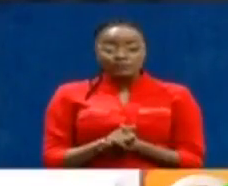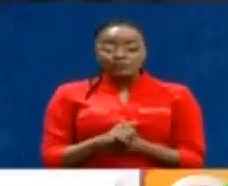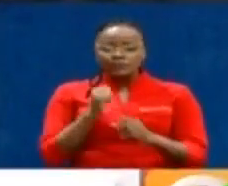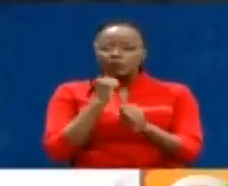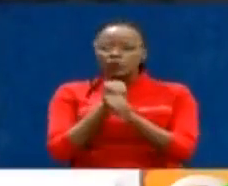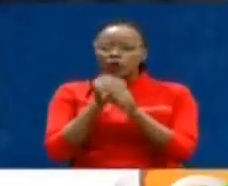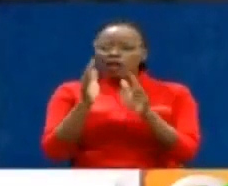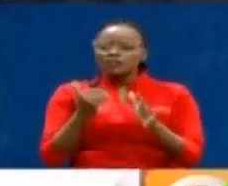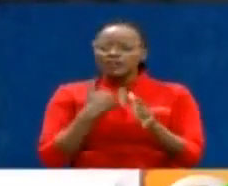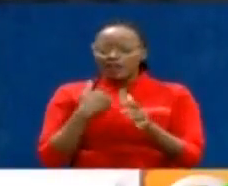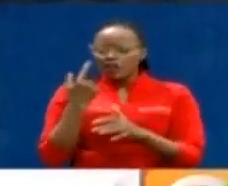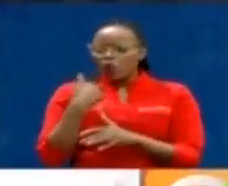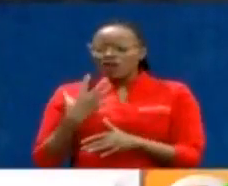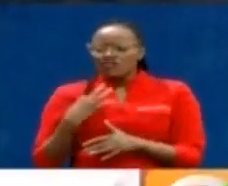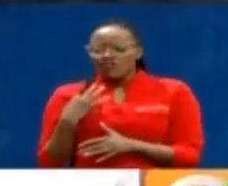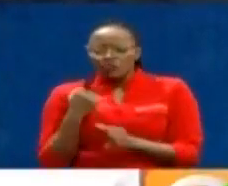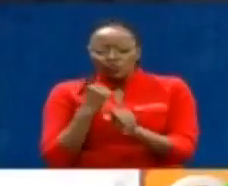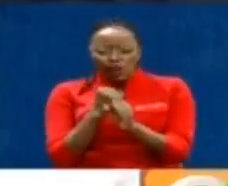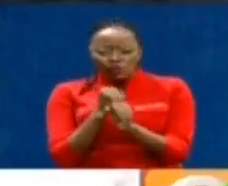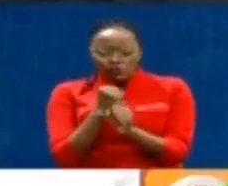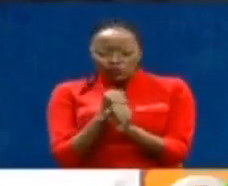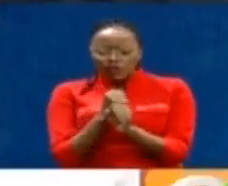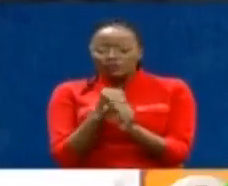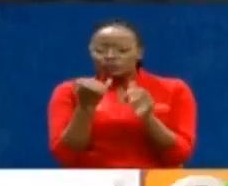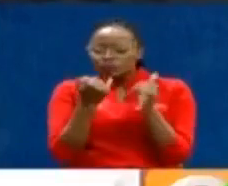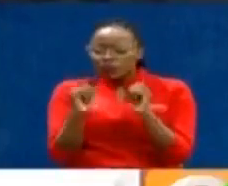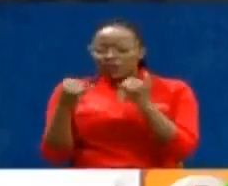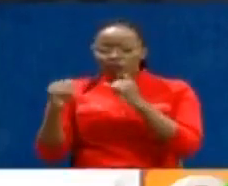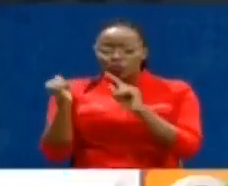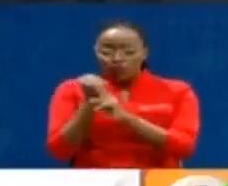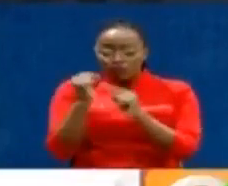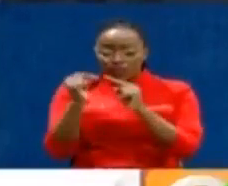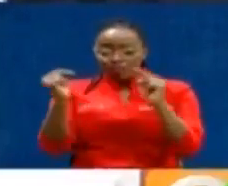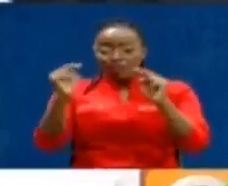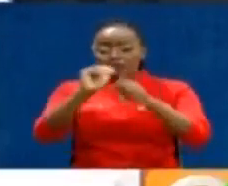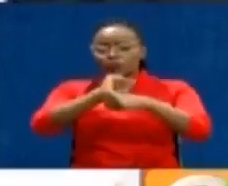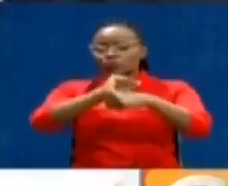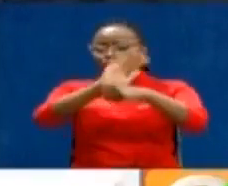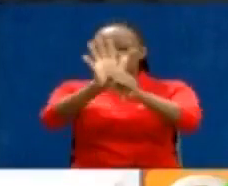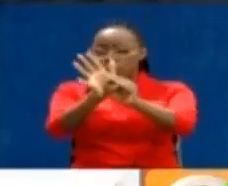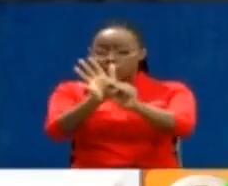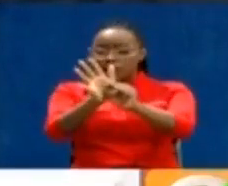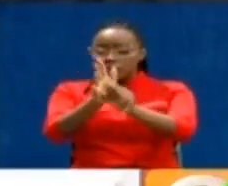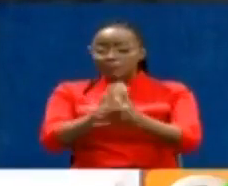Tuna wafanyikazi ambao wamejitolea kwa hali na mali kupambana na ugonjwa huu.